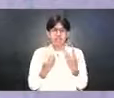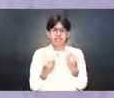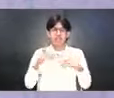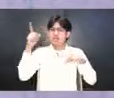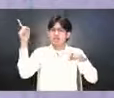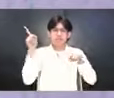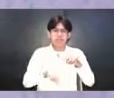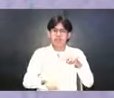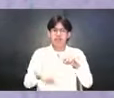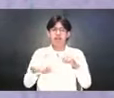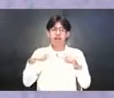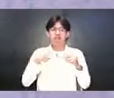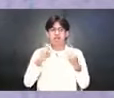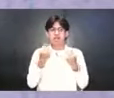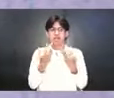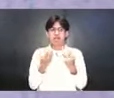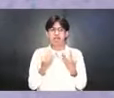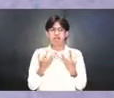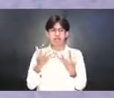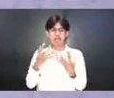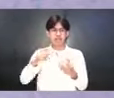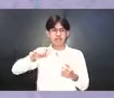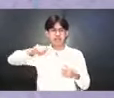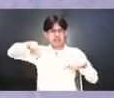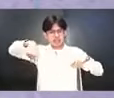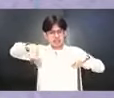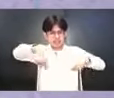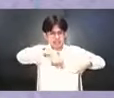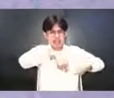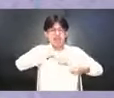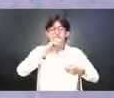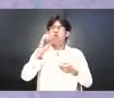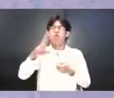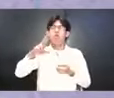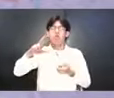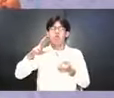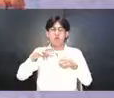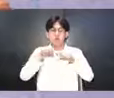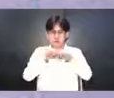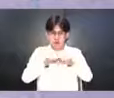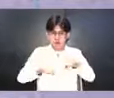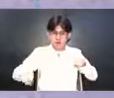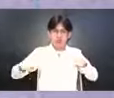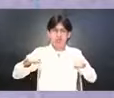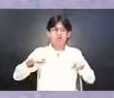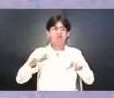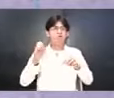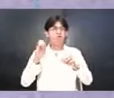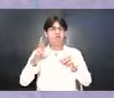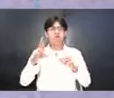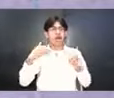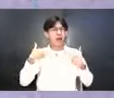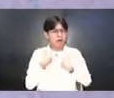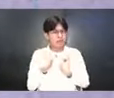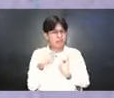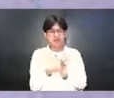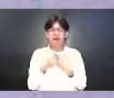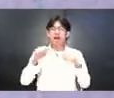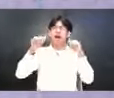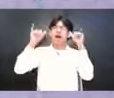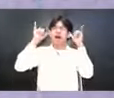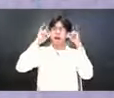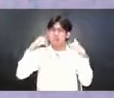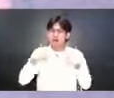Hampasin mo ako walis? Tambo o tingting? Sabi nung tatay, hayop ka! Baboy o baka?